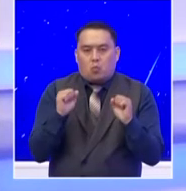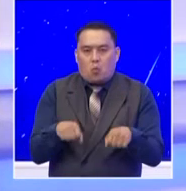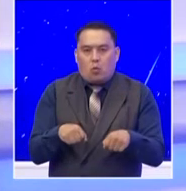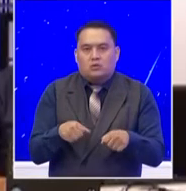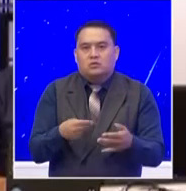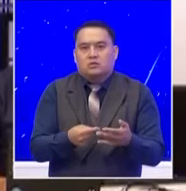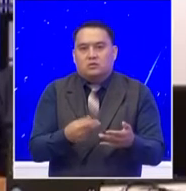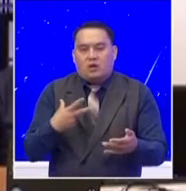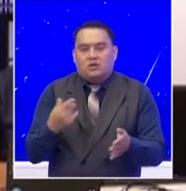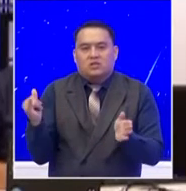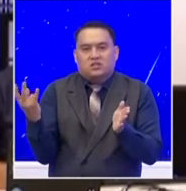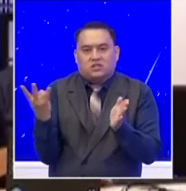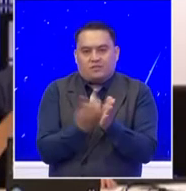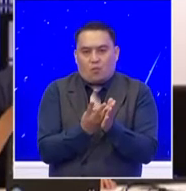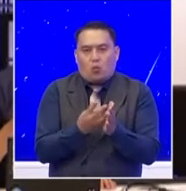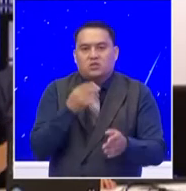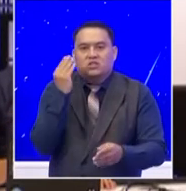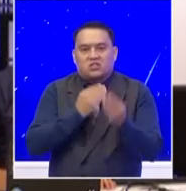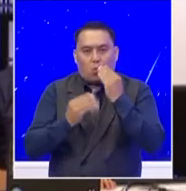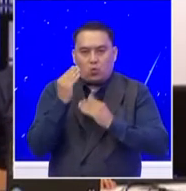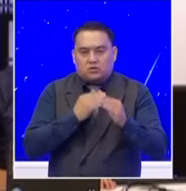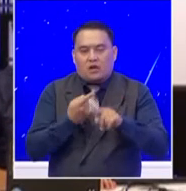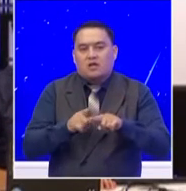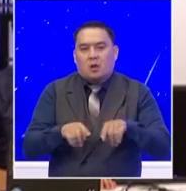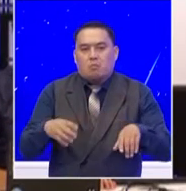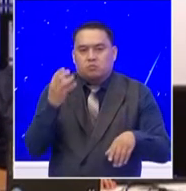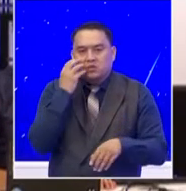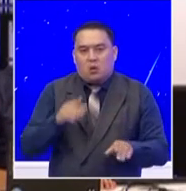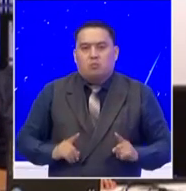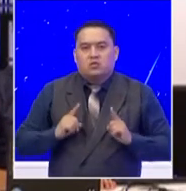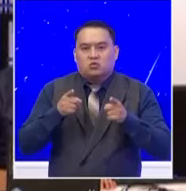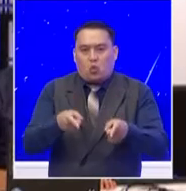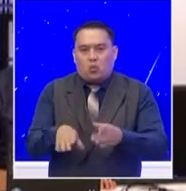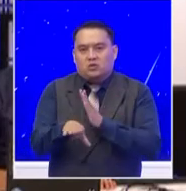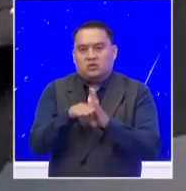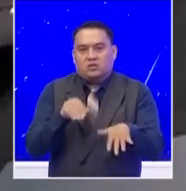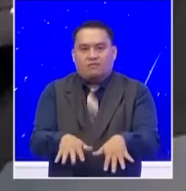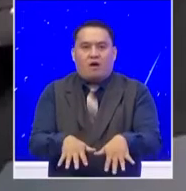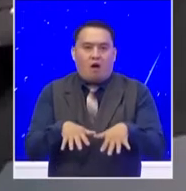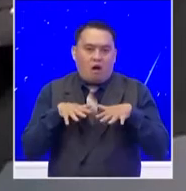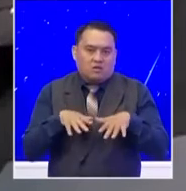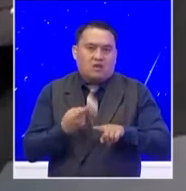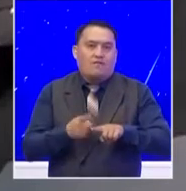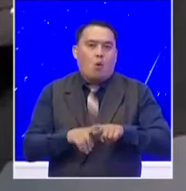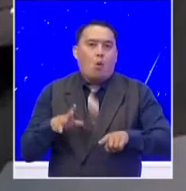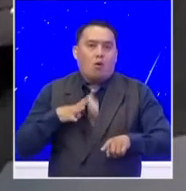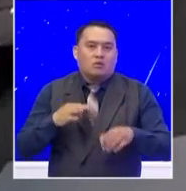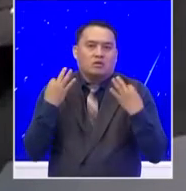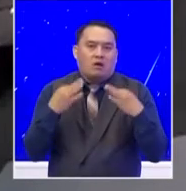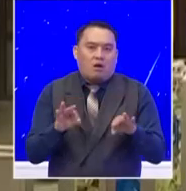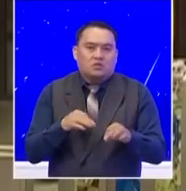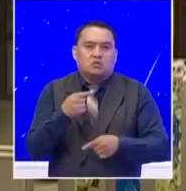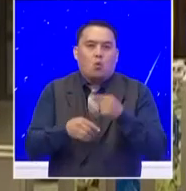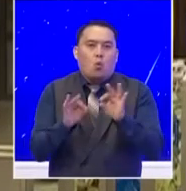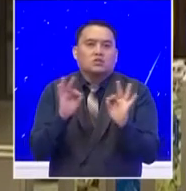донорской сперме для искусственного оплодотворения. Теперь это предложение поступит на голосование в Совет кантонов Швейцарии, который состоится не